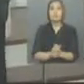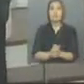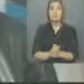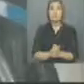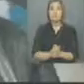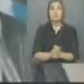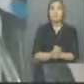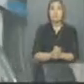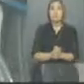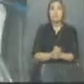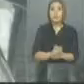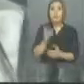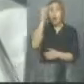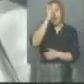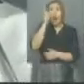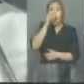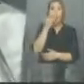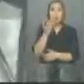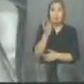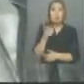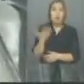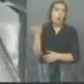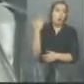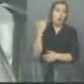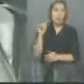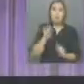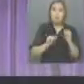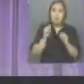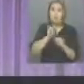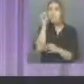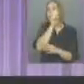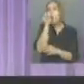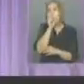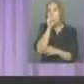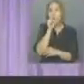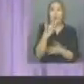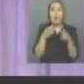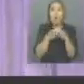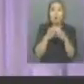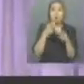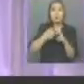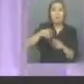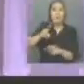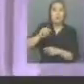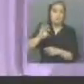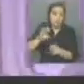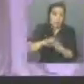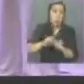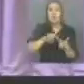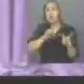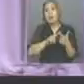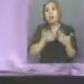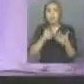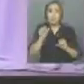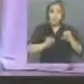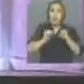ป้าจุเริ่มเข้าสู่วงการบันเทิงด้วยการเป็นนักร้องหน้าม้าสลับละครของคณะพกาวลีและคณะศิวารมต่อมาแสดงเป็นนางเอก